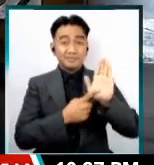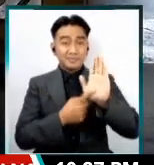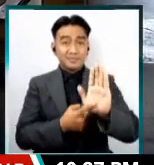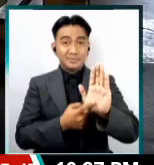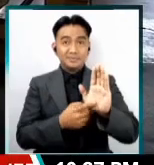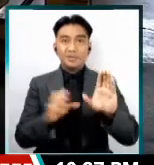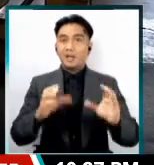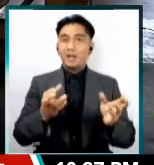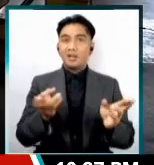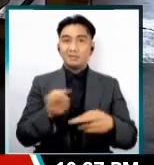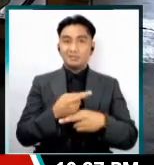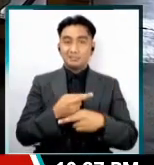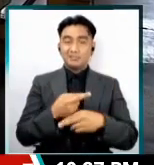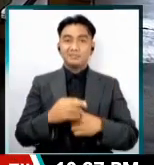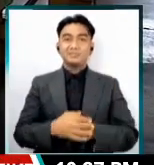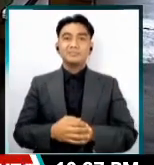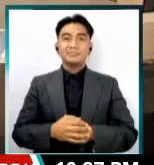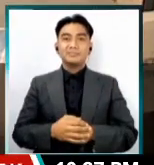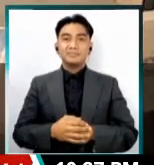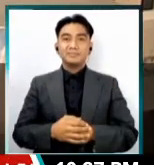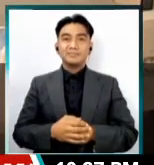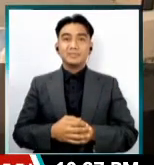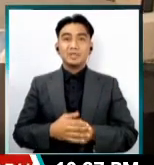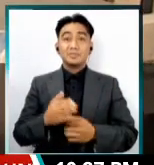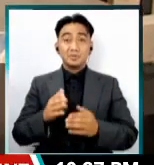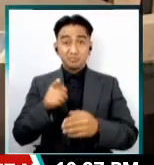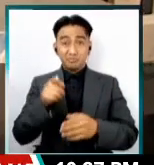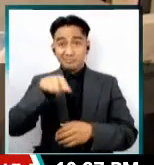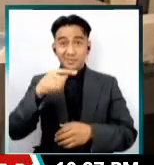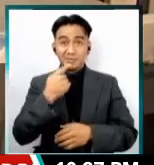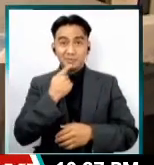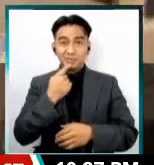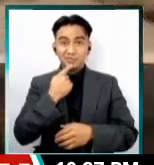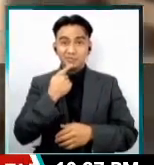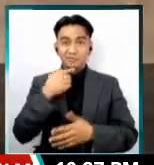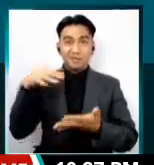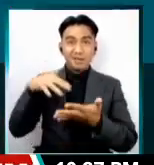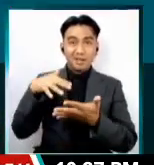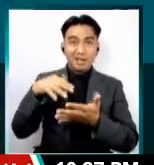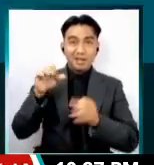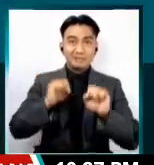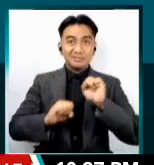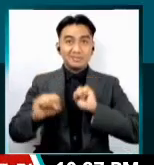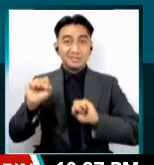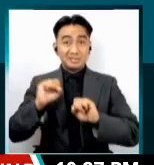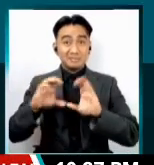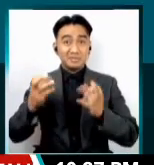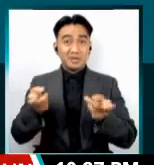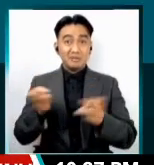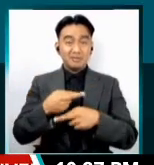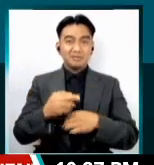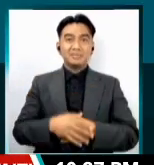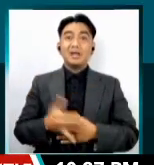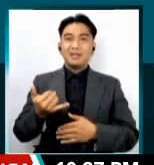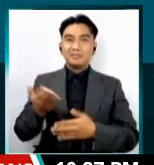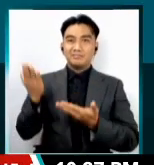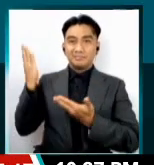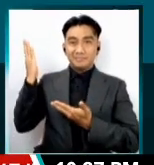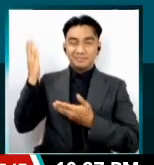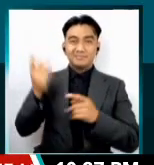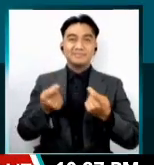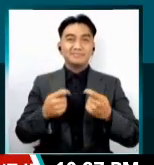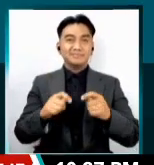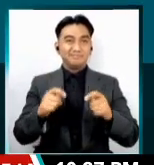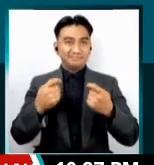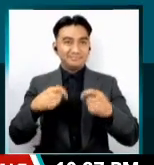Miss nyo na ba ang show and tell sa classroom? Makipinoy Science TikTok muna! Featuring inventions at innovations tulad